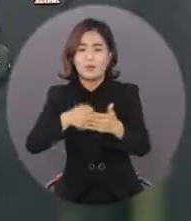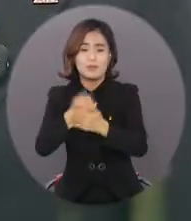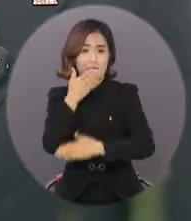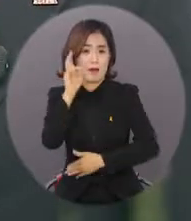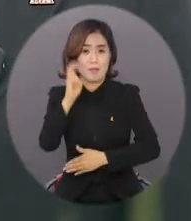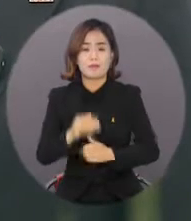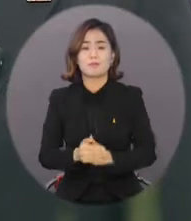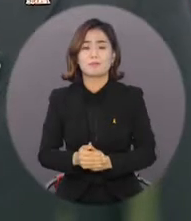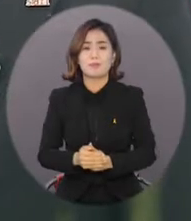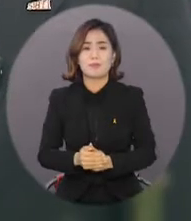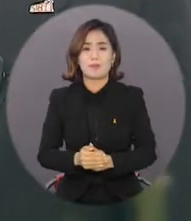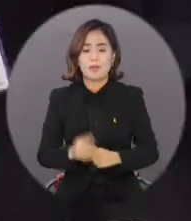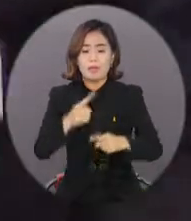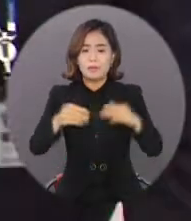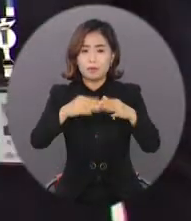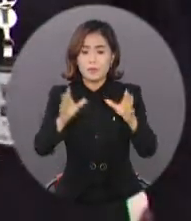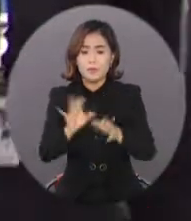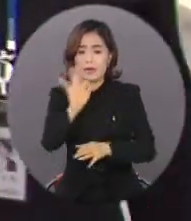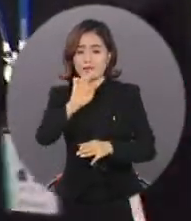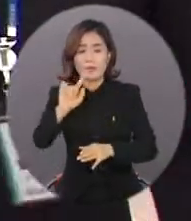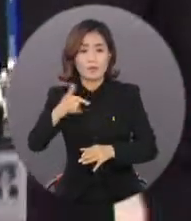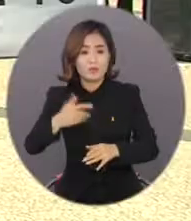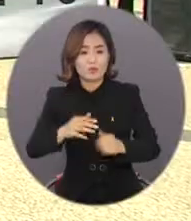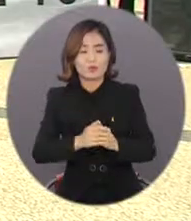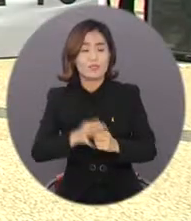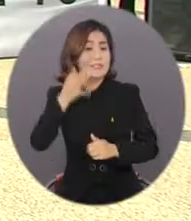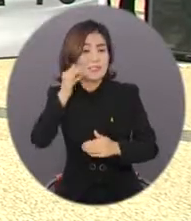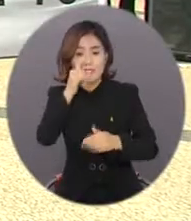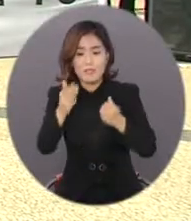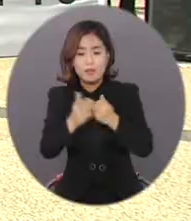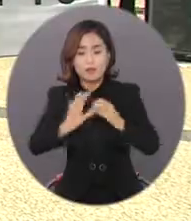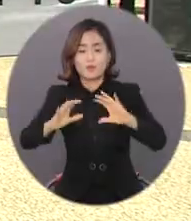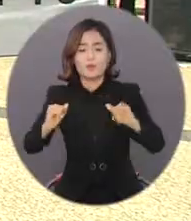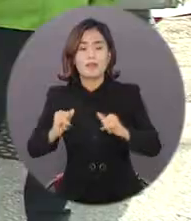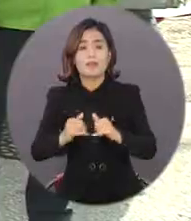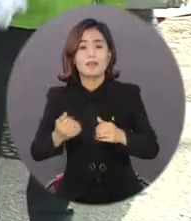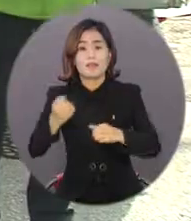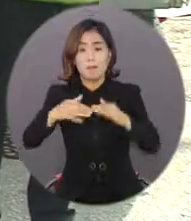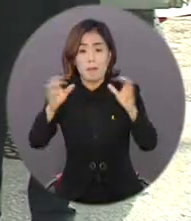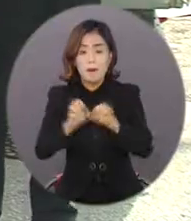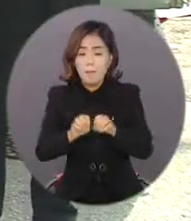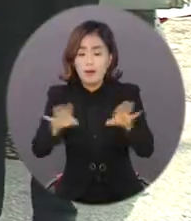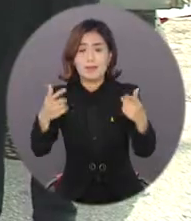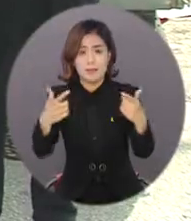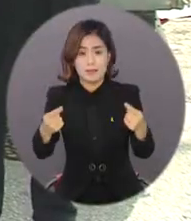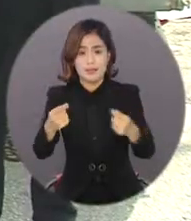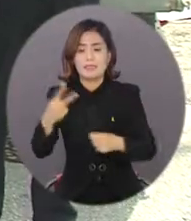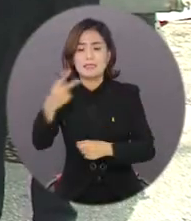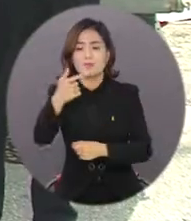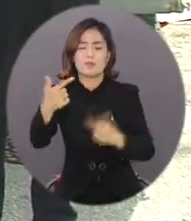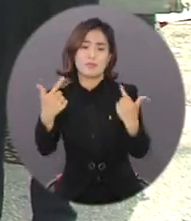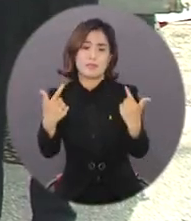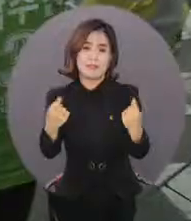있습니다. 반민주당 정서와 안철수 바람을 타고 국민의당이 녹색 돌풍을 일으켰던 지난 2016년 총선